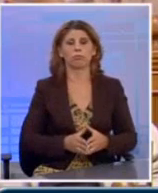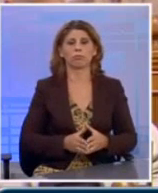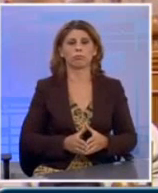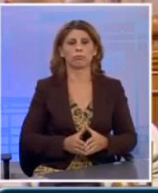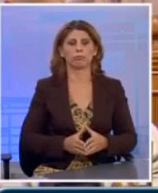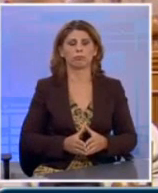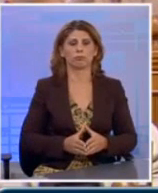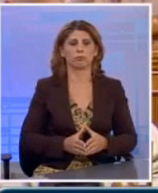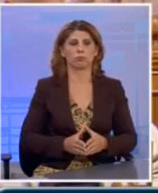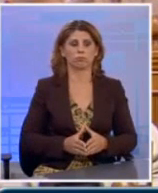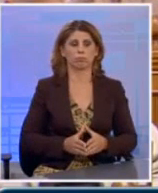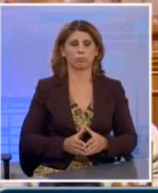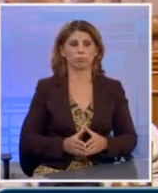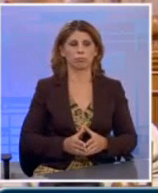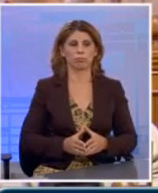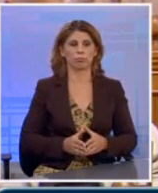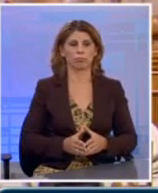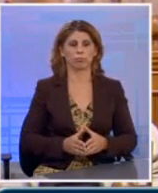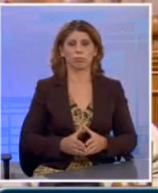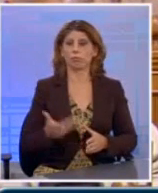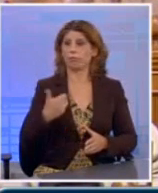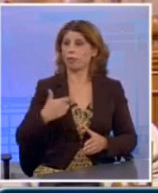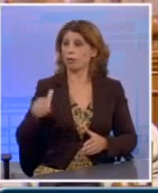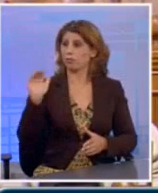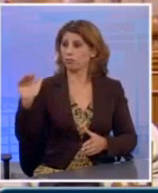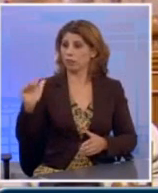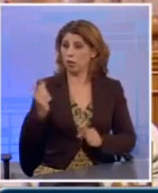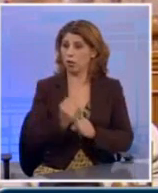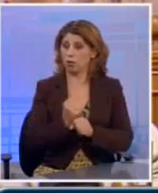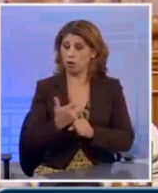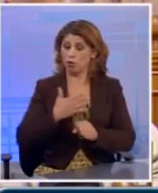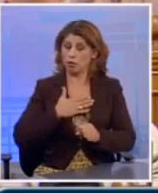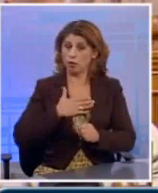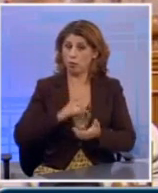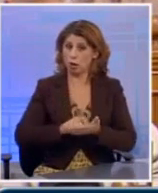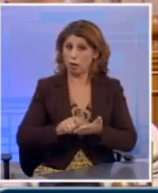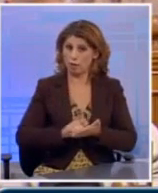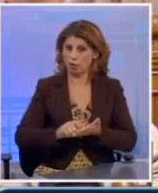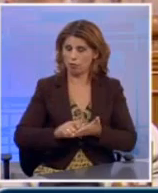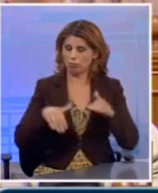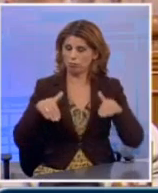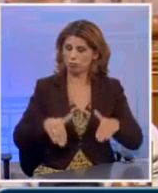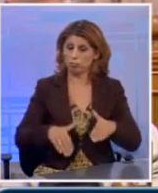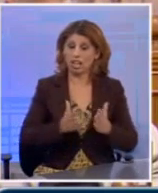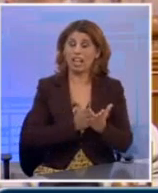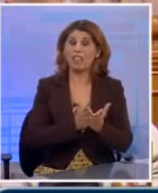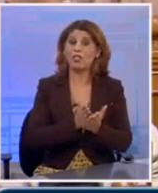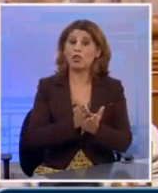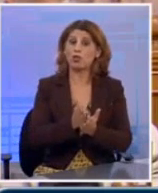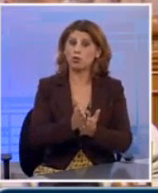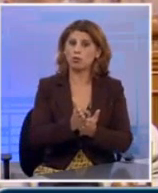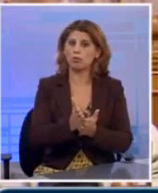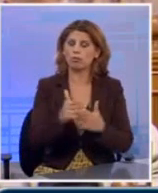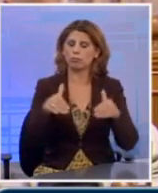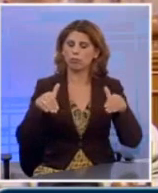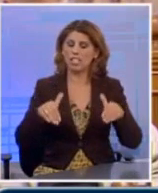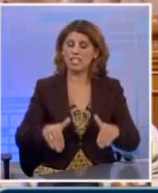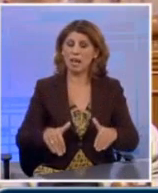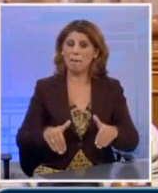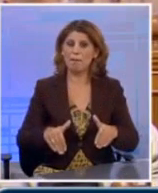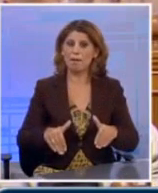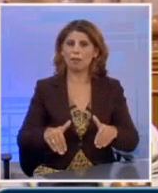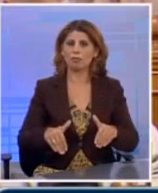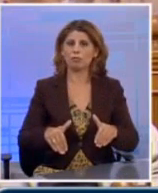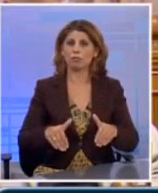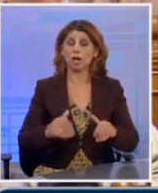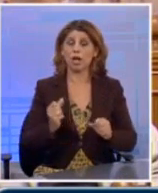υπηρέτησε αυτό για το οποίο κλήθηκε να κάνει στο δικό μου γραφείο, με ήθος, με συνέπεια και με